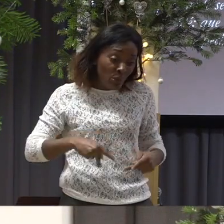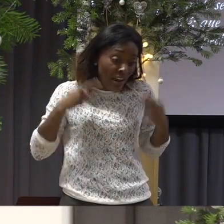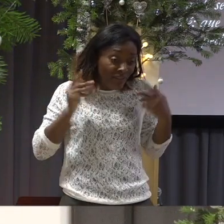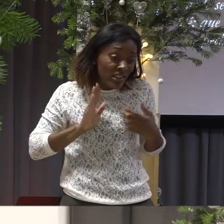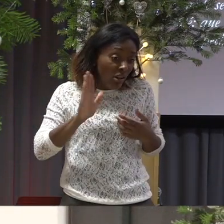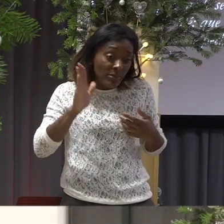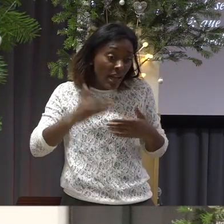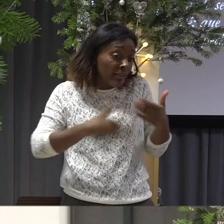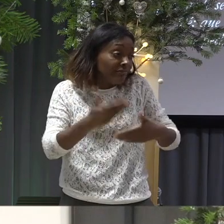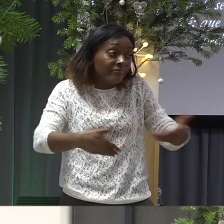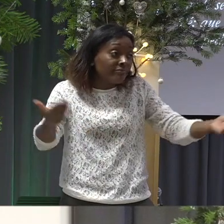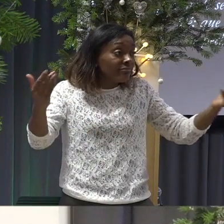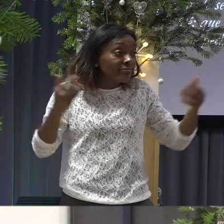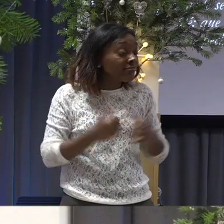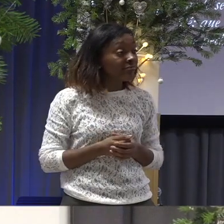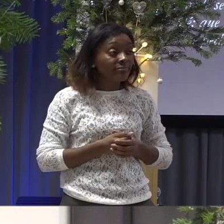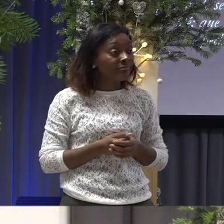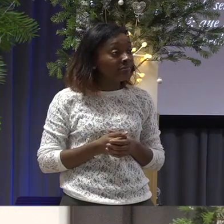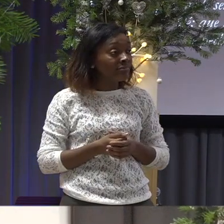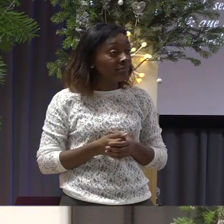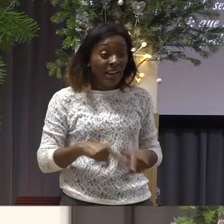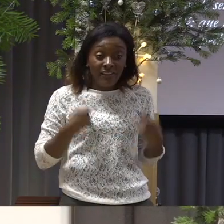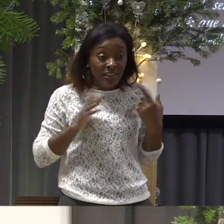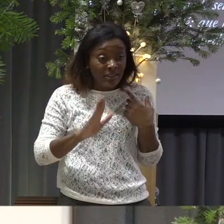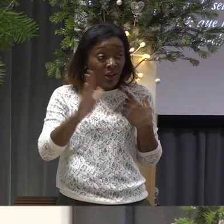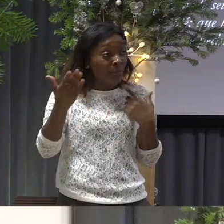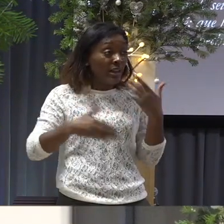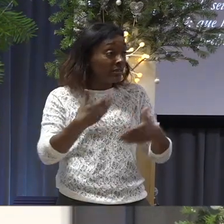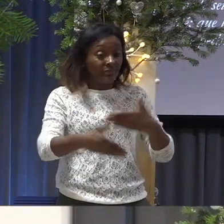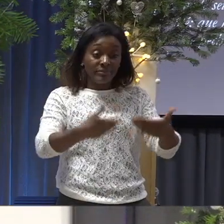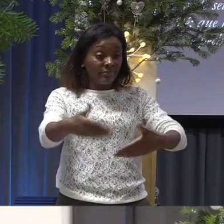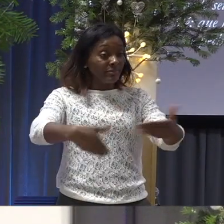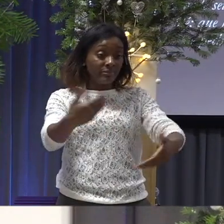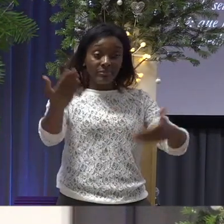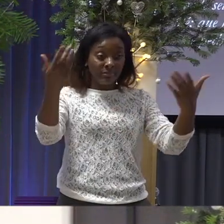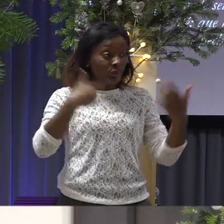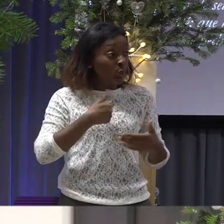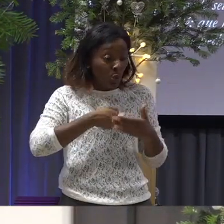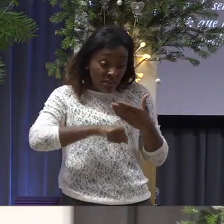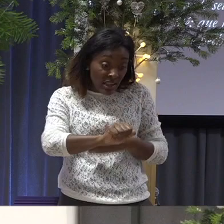dit, je suis sorti nu du sein de ma mère et nu je retournerai dans